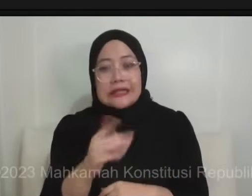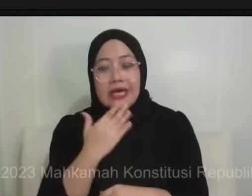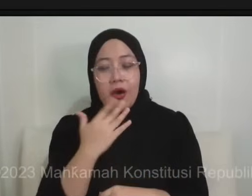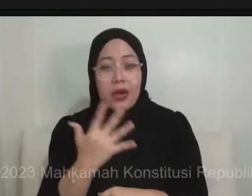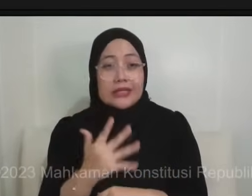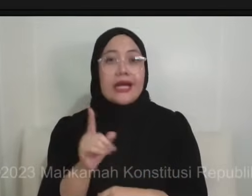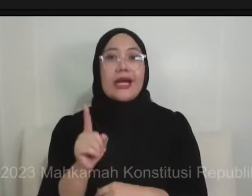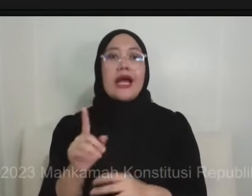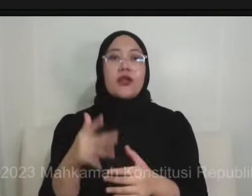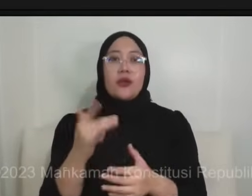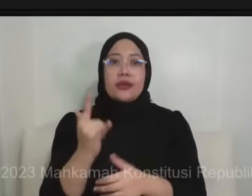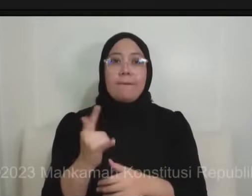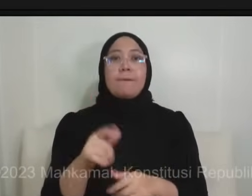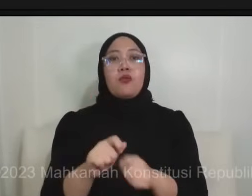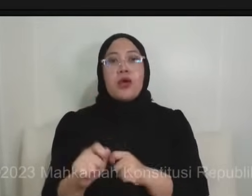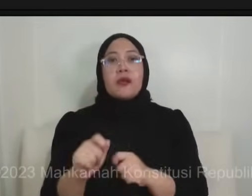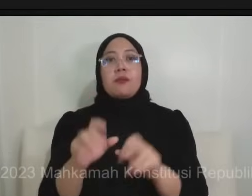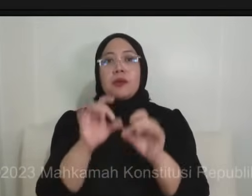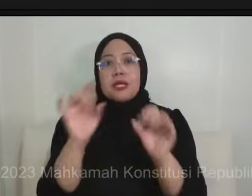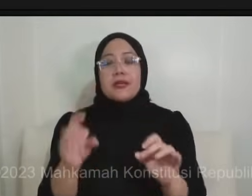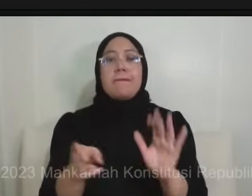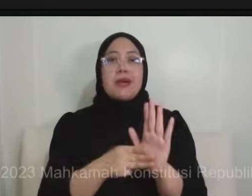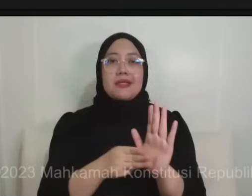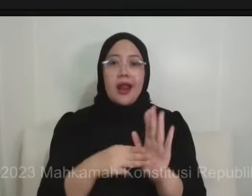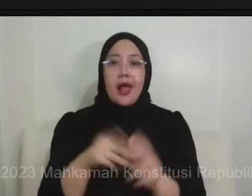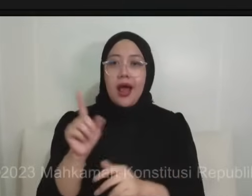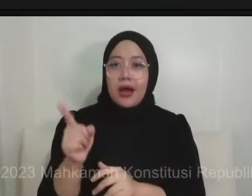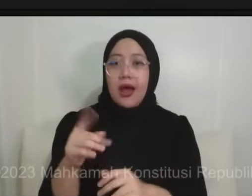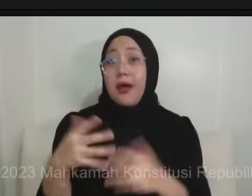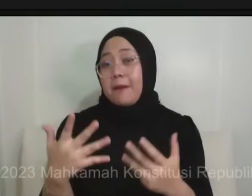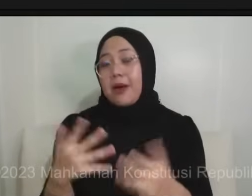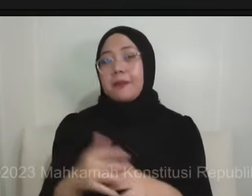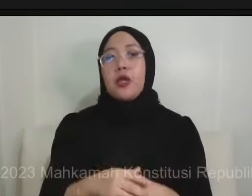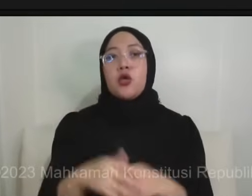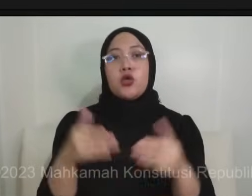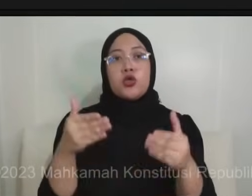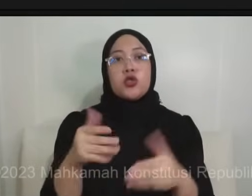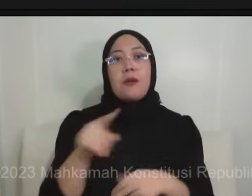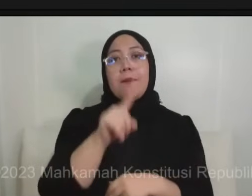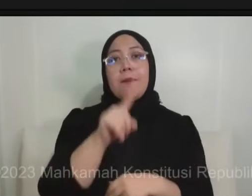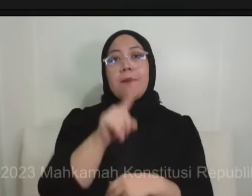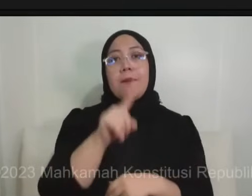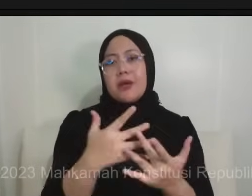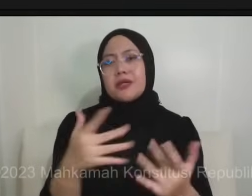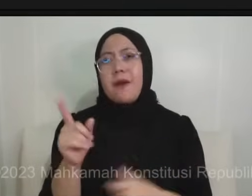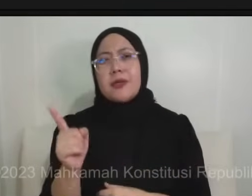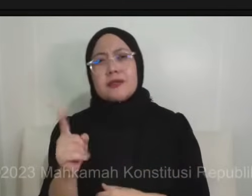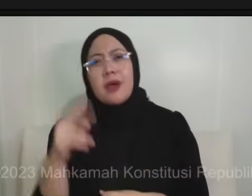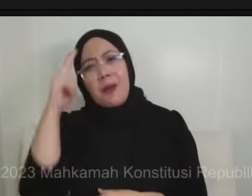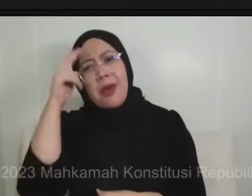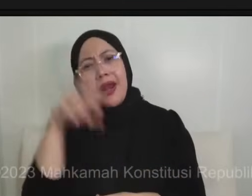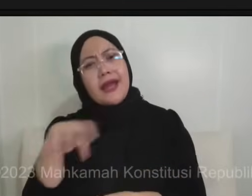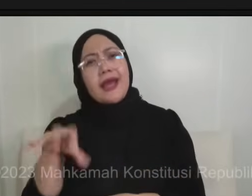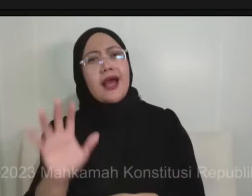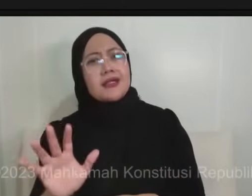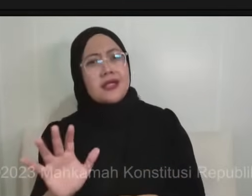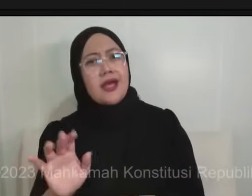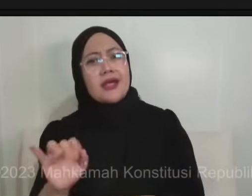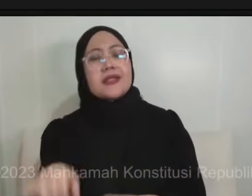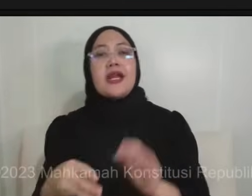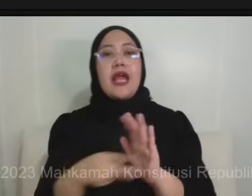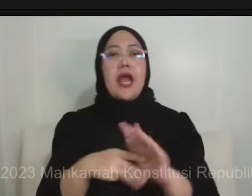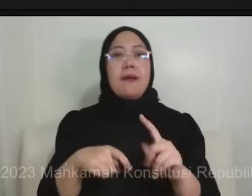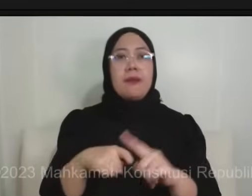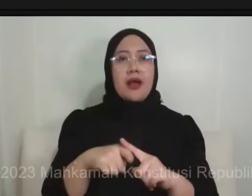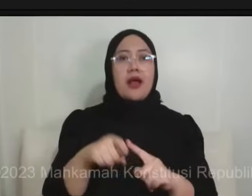menyisakan berbagai persoalan antara lain dan khususnya pertanyaan publik Mengapa hanya kepala daerah sehingga mahkamah inkasu